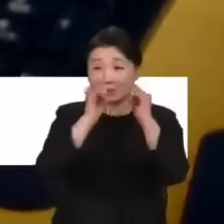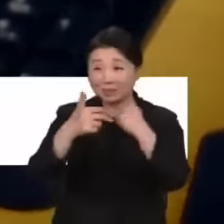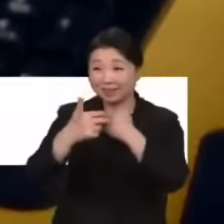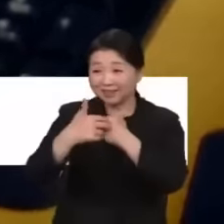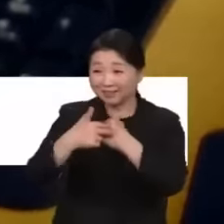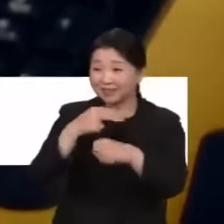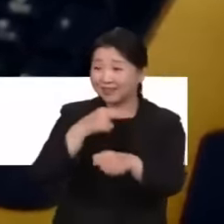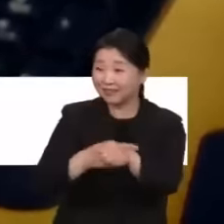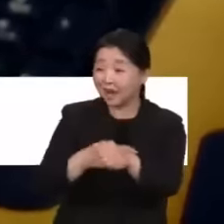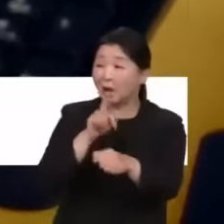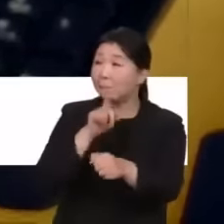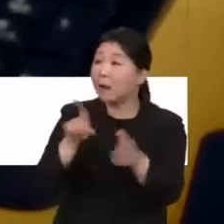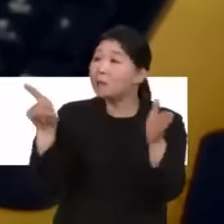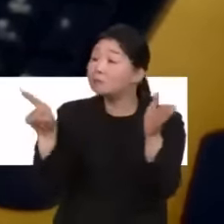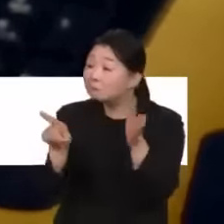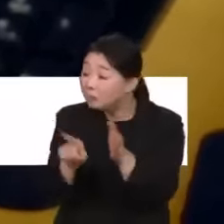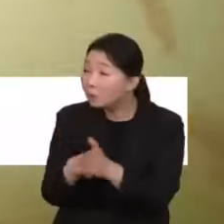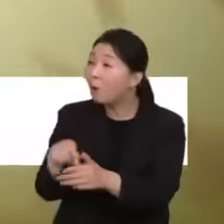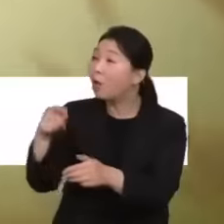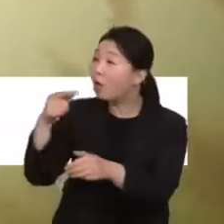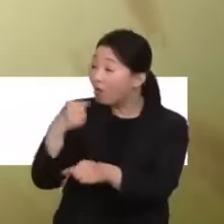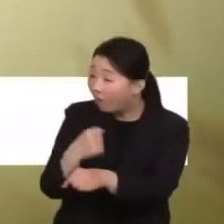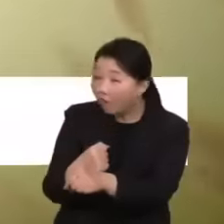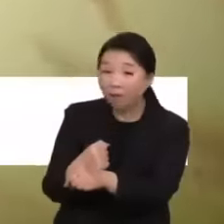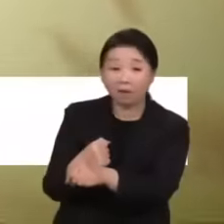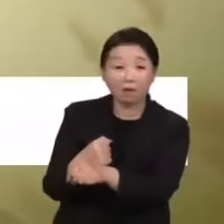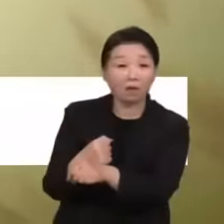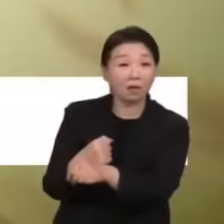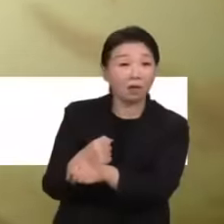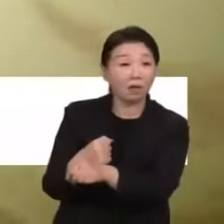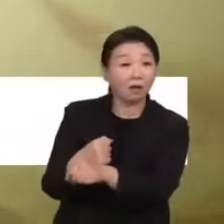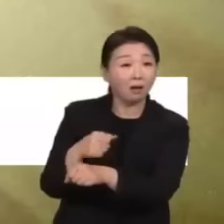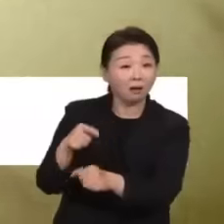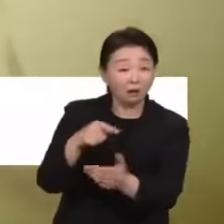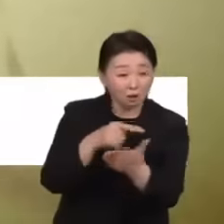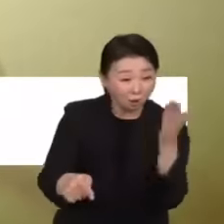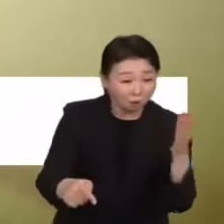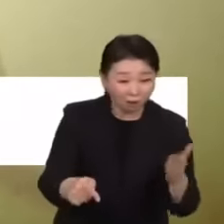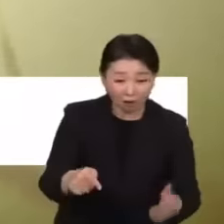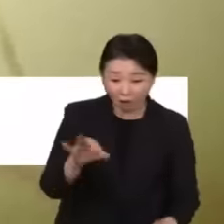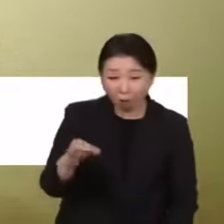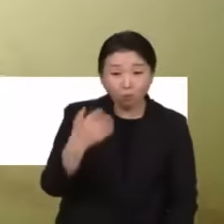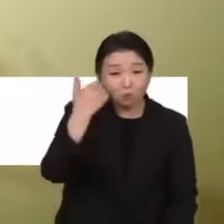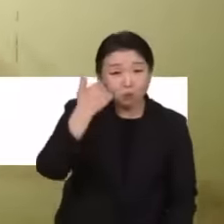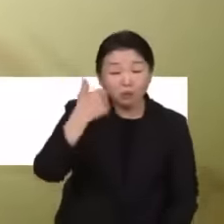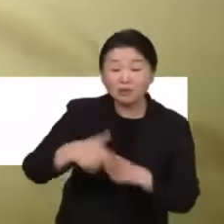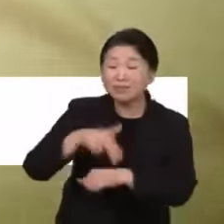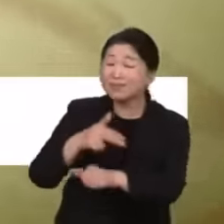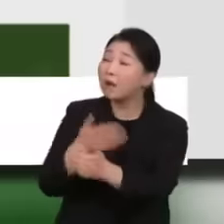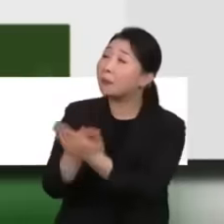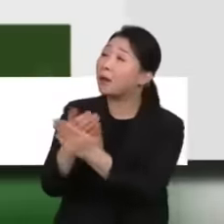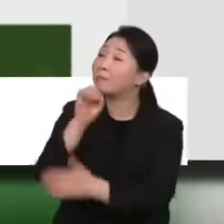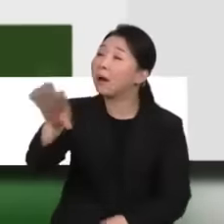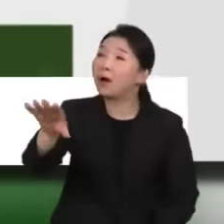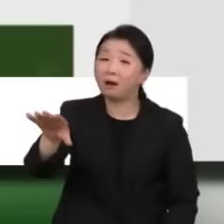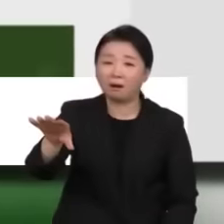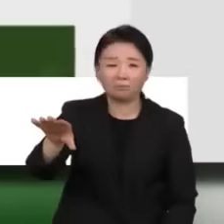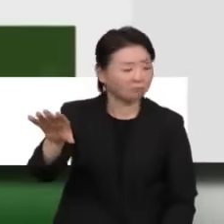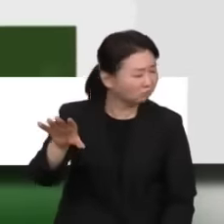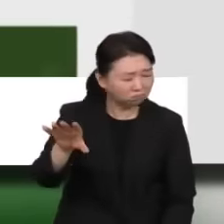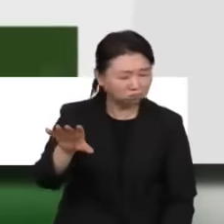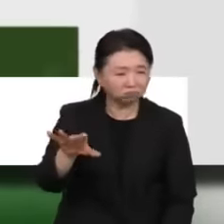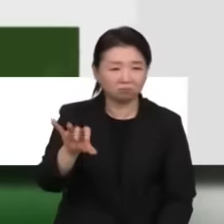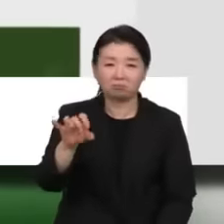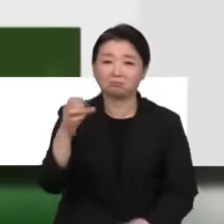말을 믿고 했다고 하더라도 그에 대한 손해보전을 의사한테 요구하기에는 법률적인